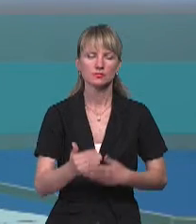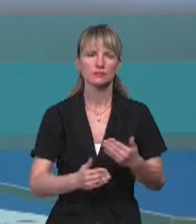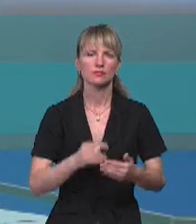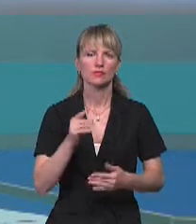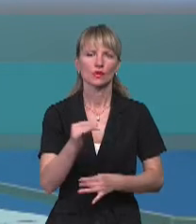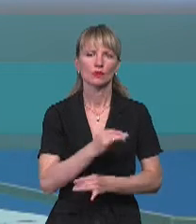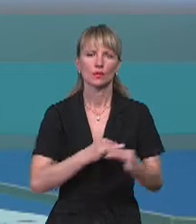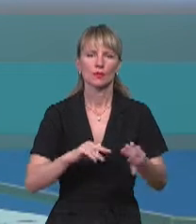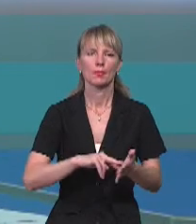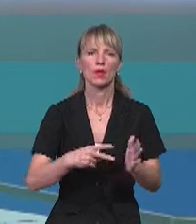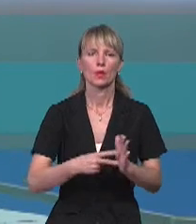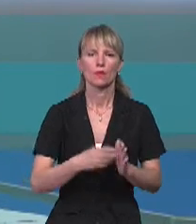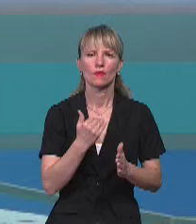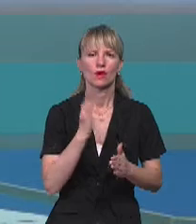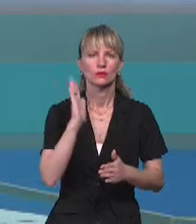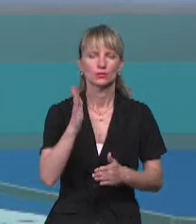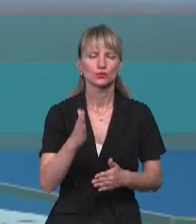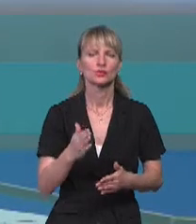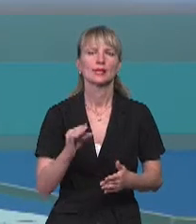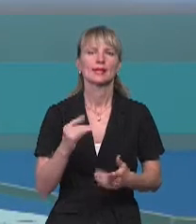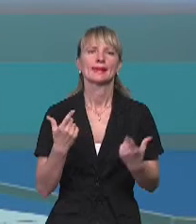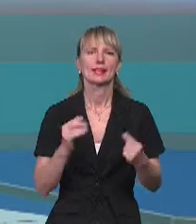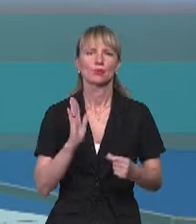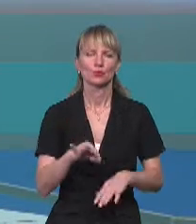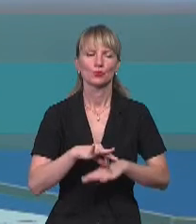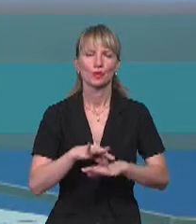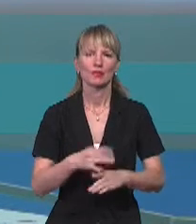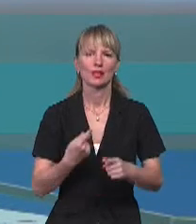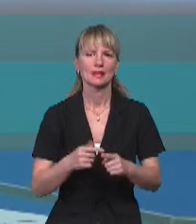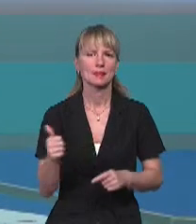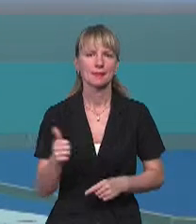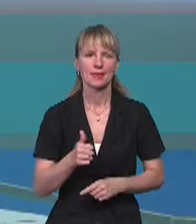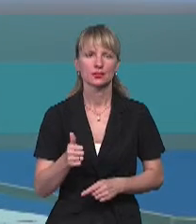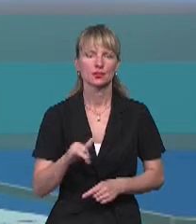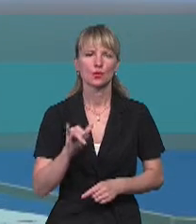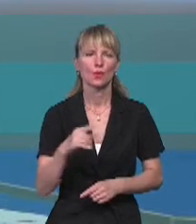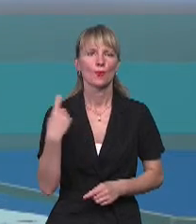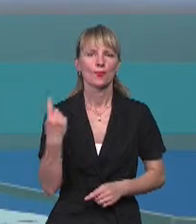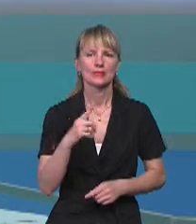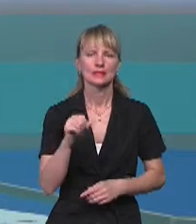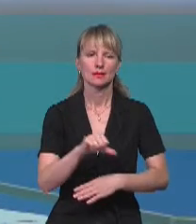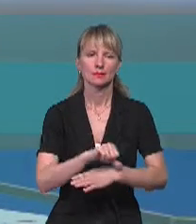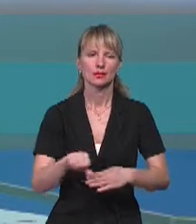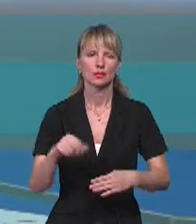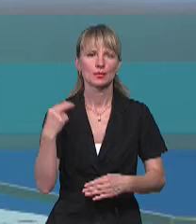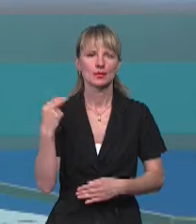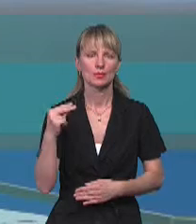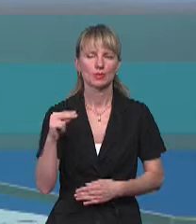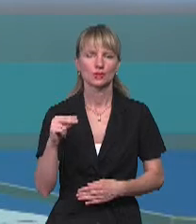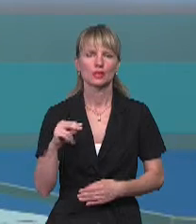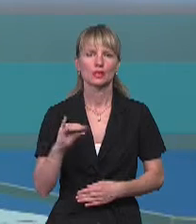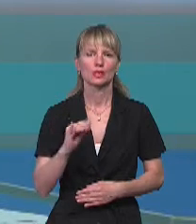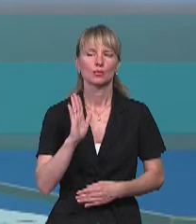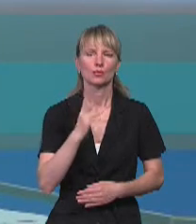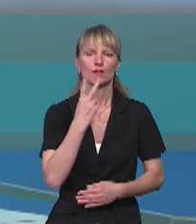обговорення, планування, і де саме буде проведено це вперше у області за межами Запоріжжя,